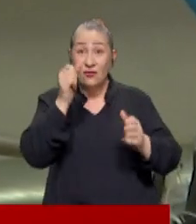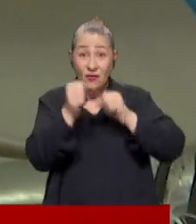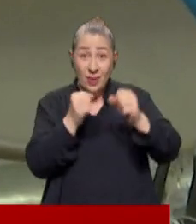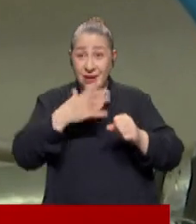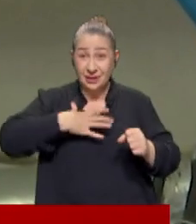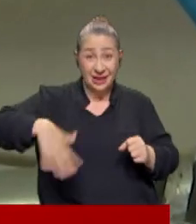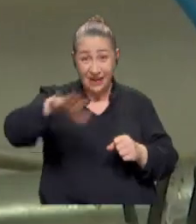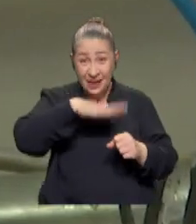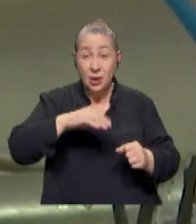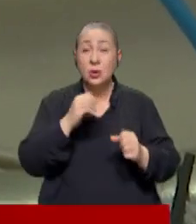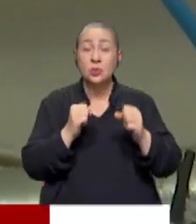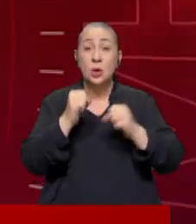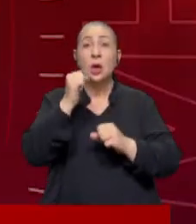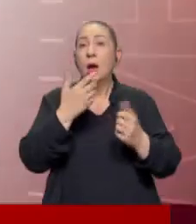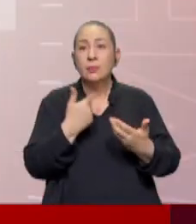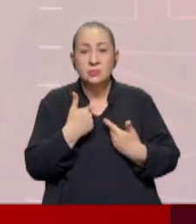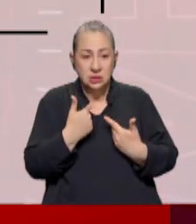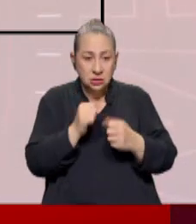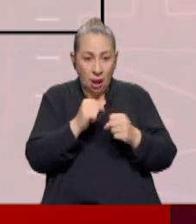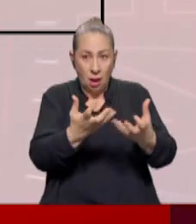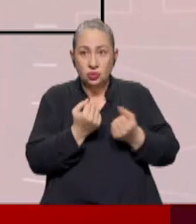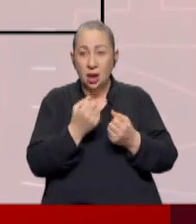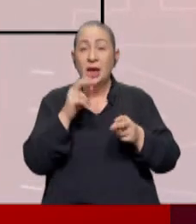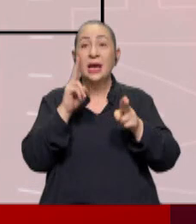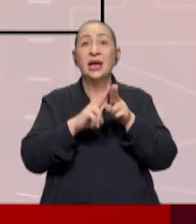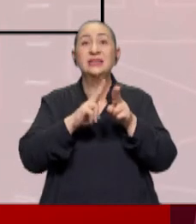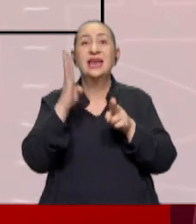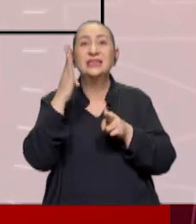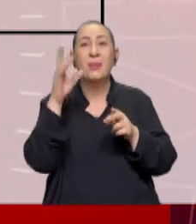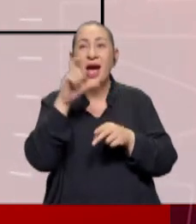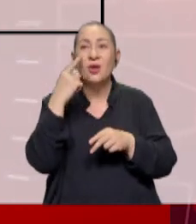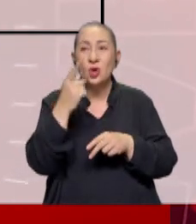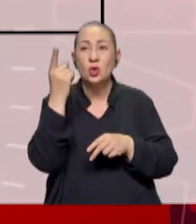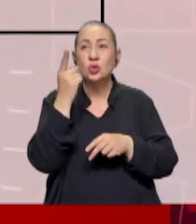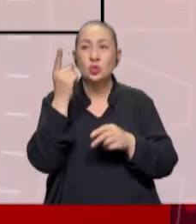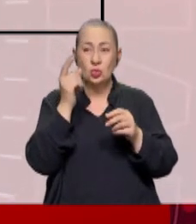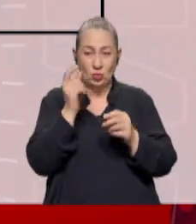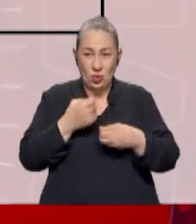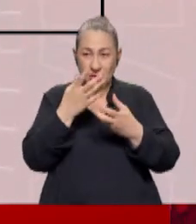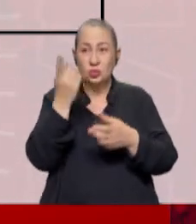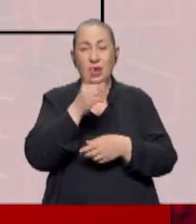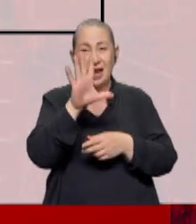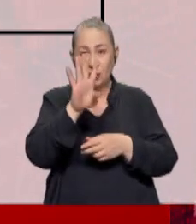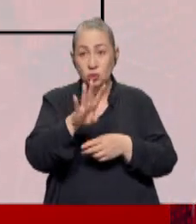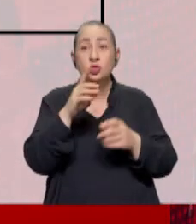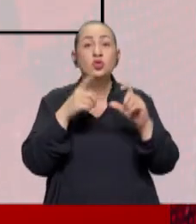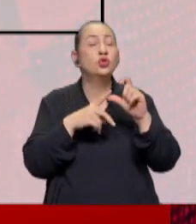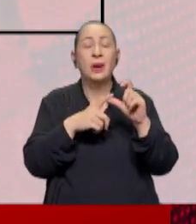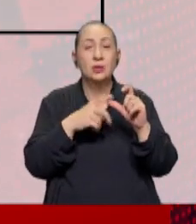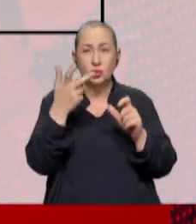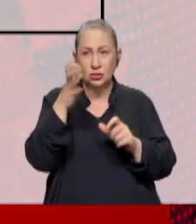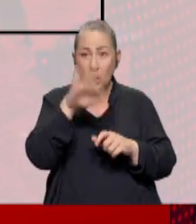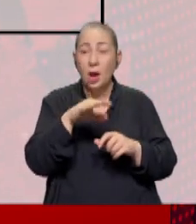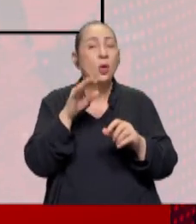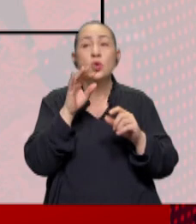yükselen enflasyonu doğrudan tüketiciye yansıyor. Kasım ayında üretici enflasyonu %54'tü. 3 ay sonra Şubat'ta